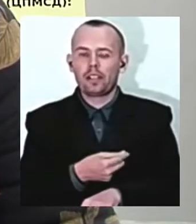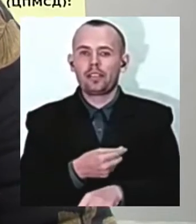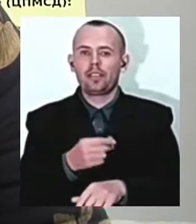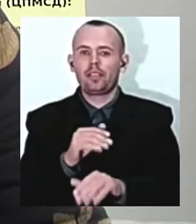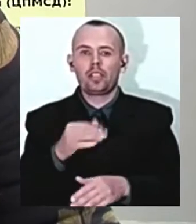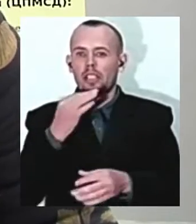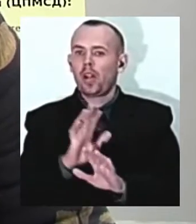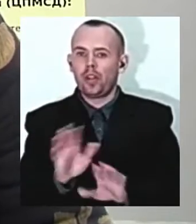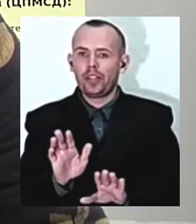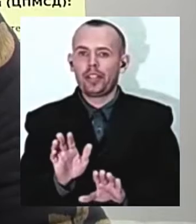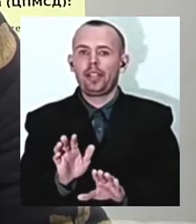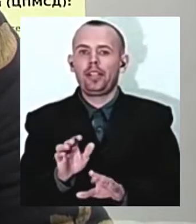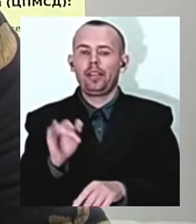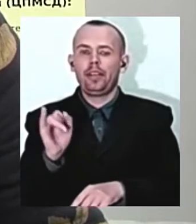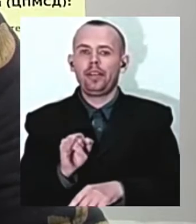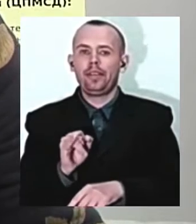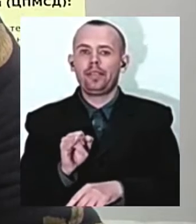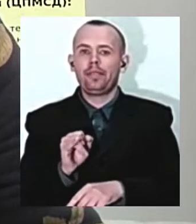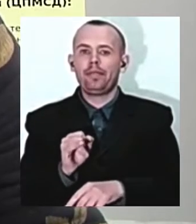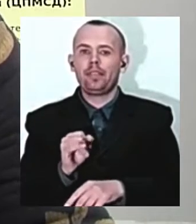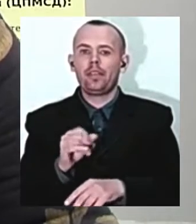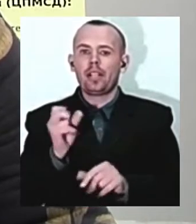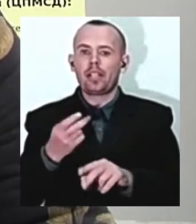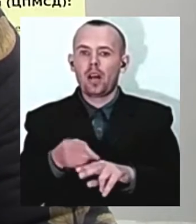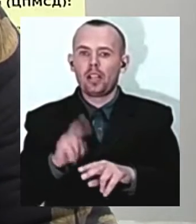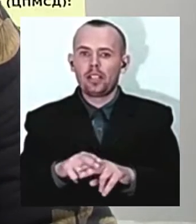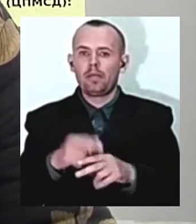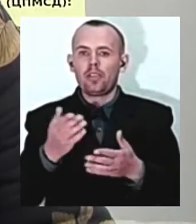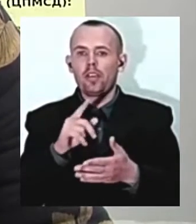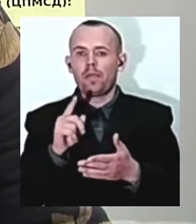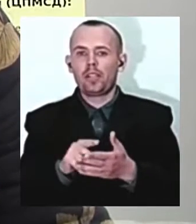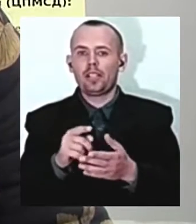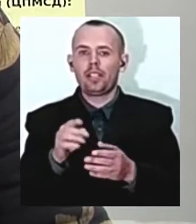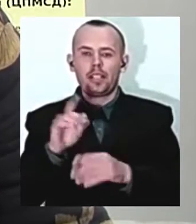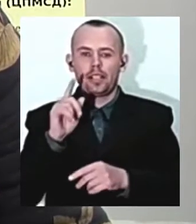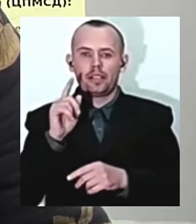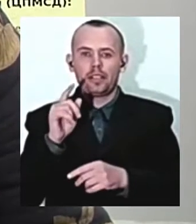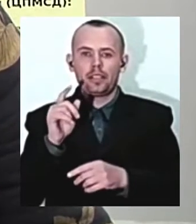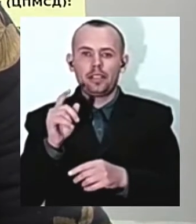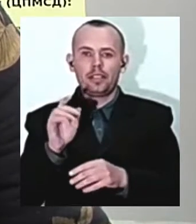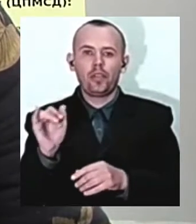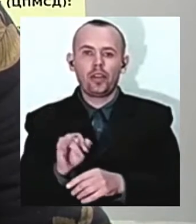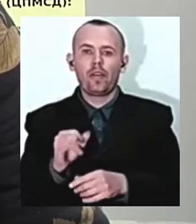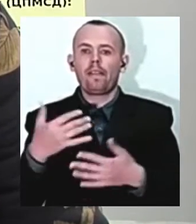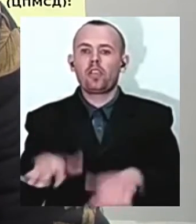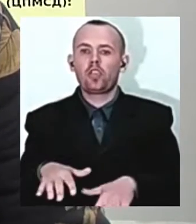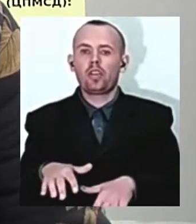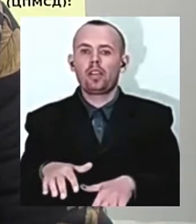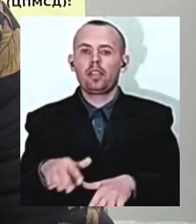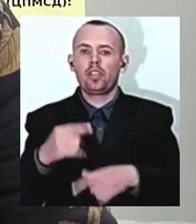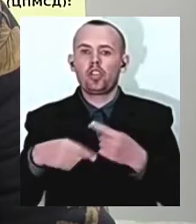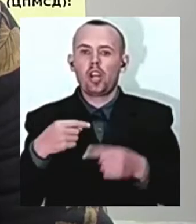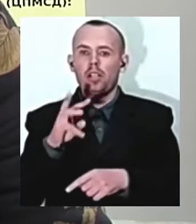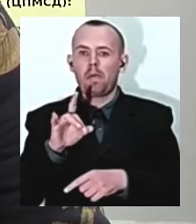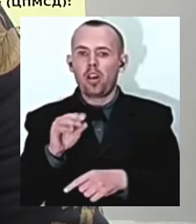І на цьому наше питання закрилося з нею, і вже через мережу ми дізналися, що